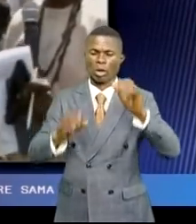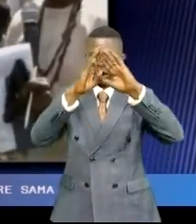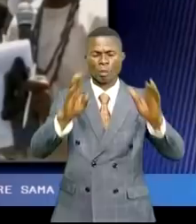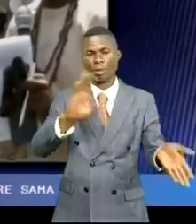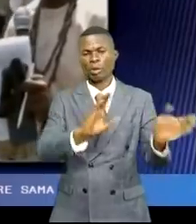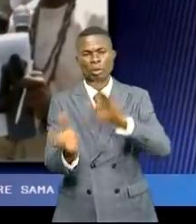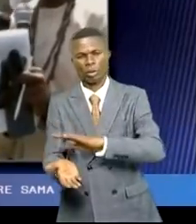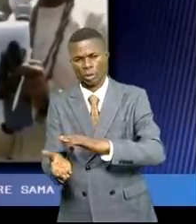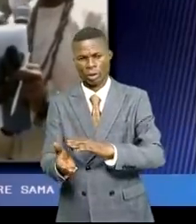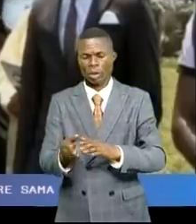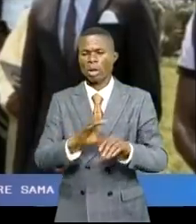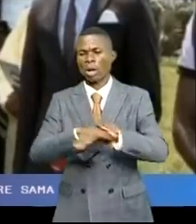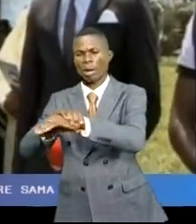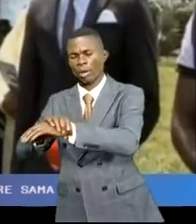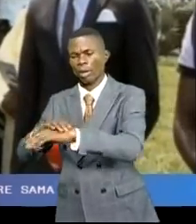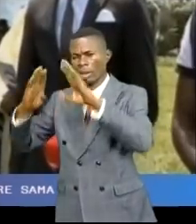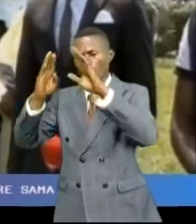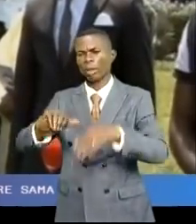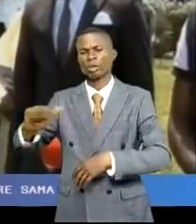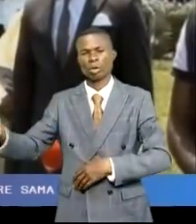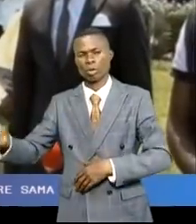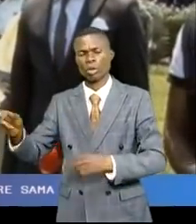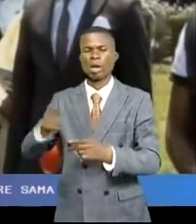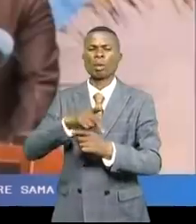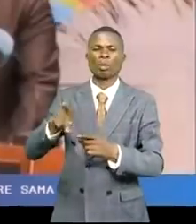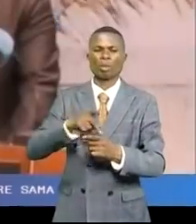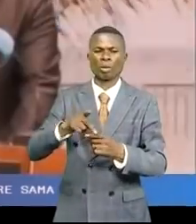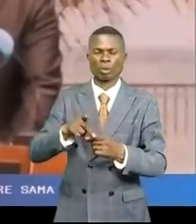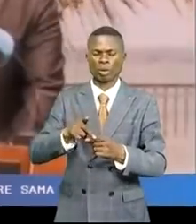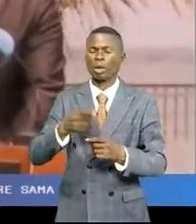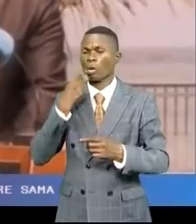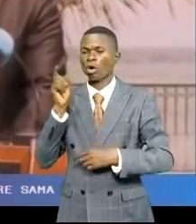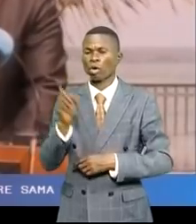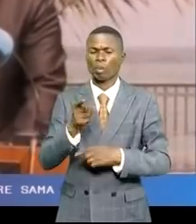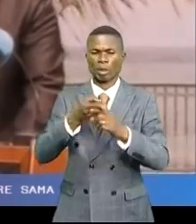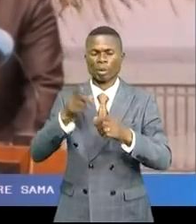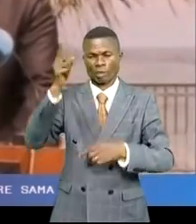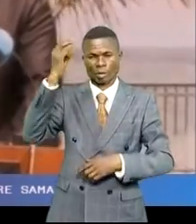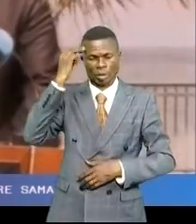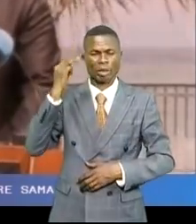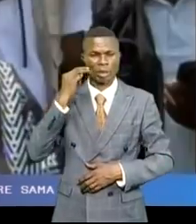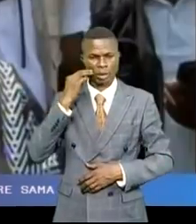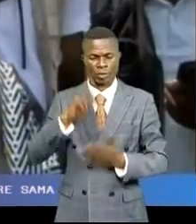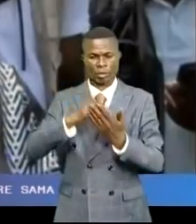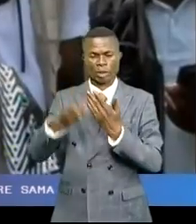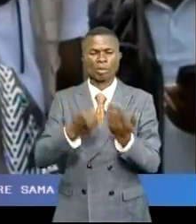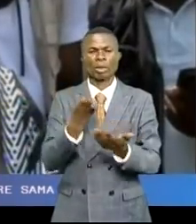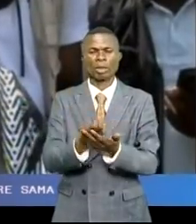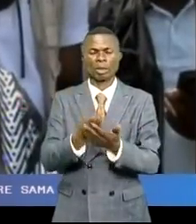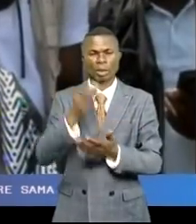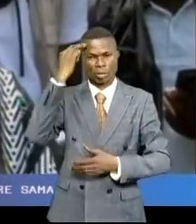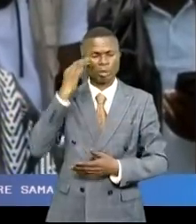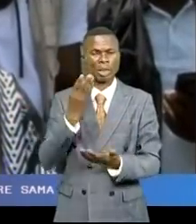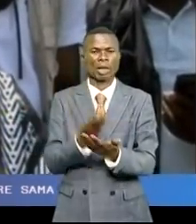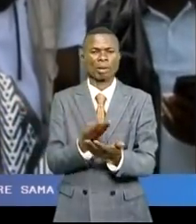habitations seront orientés vers des sites provisoires, d'après l'instruction du chef du gouvernement. Sur les plans économiques, les ministres du